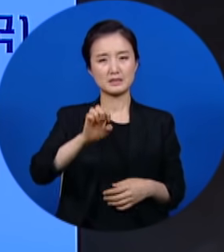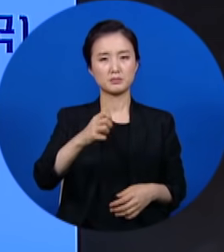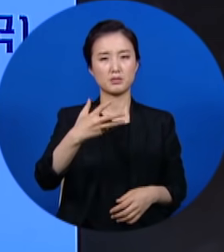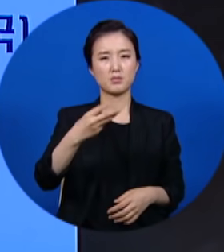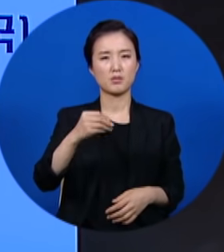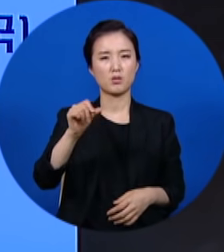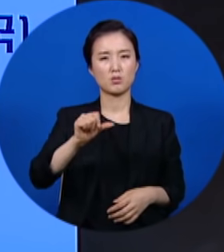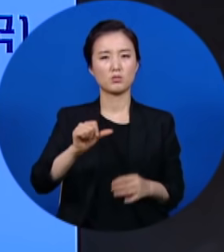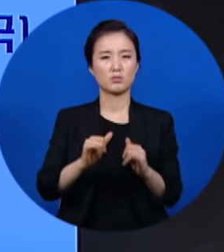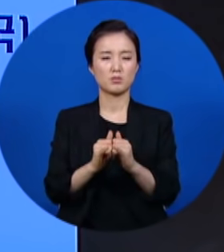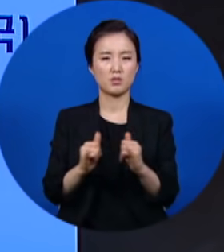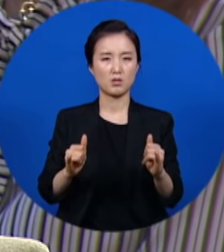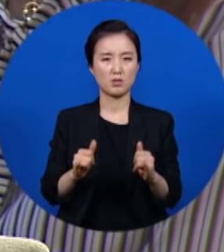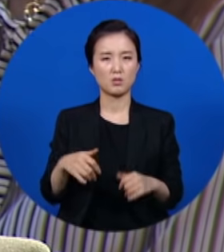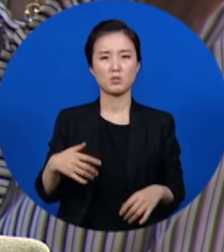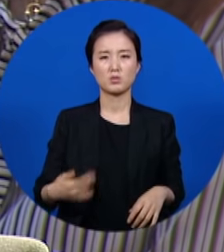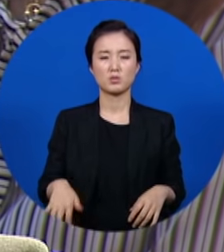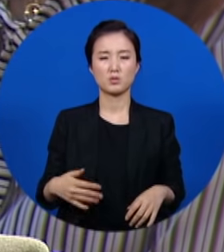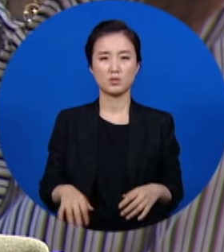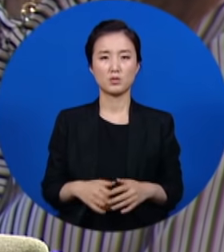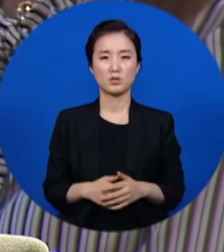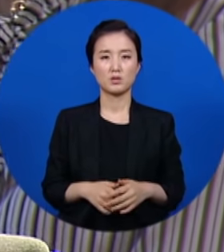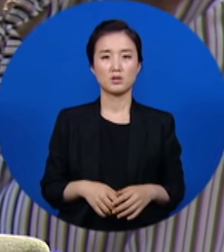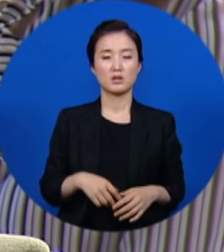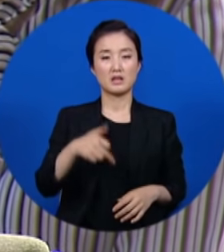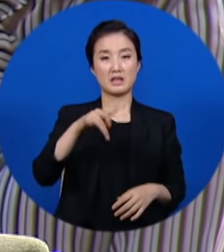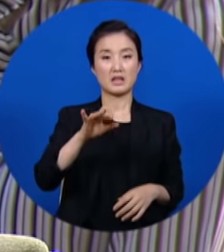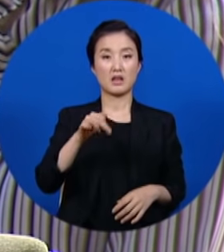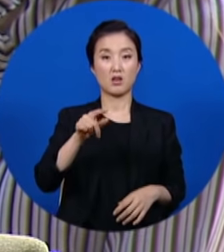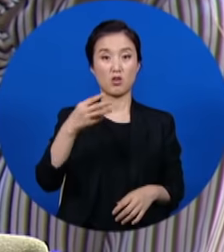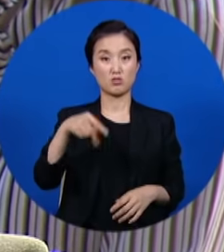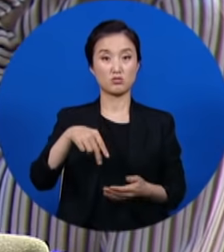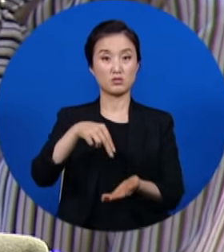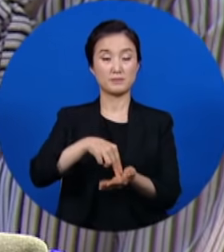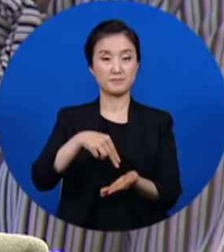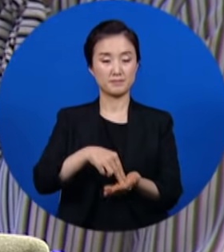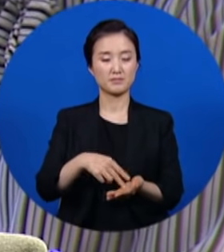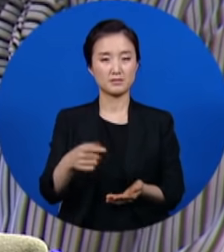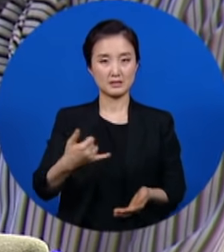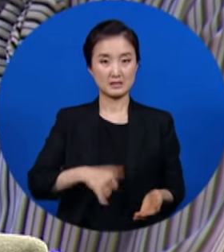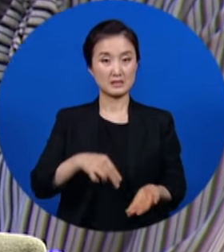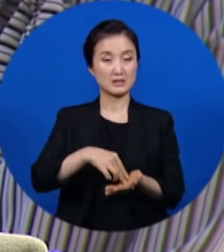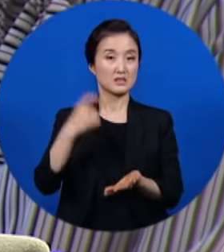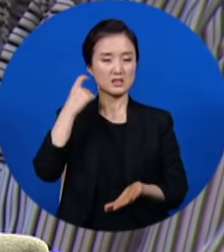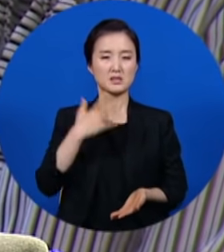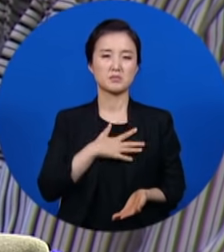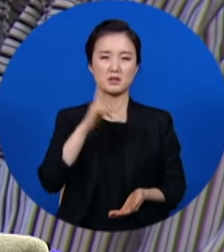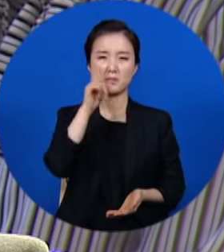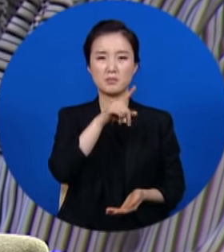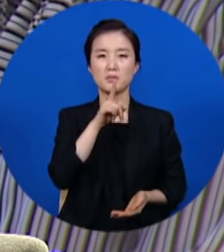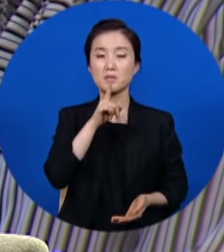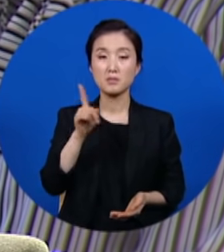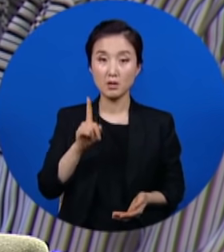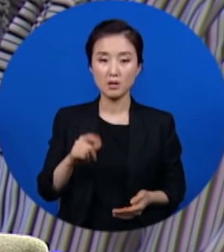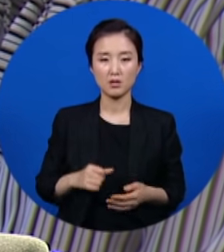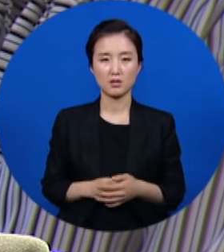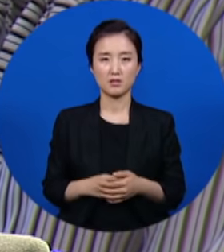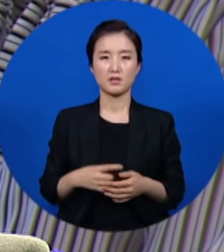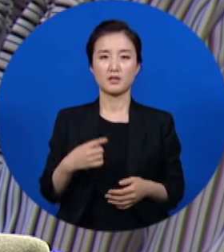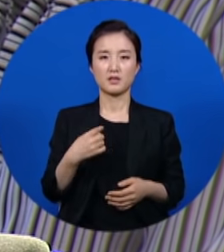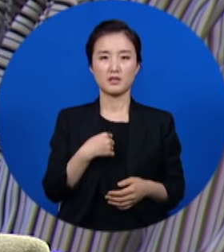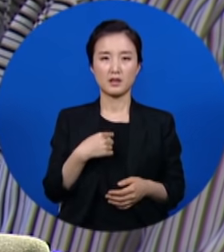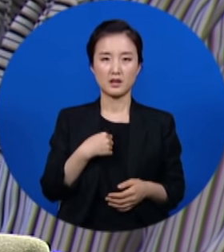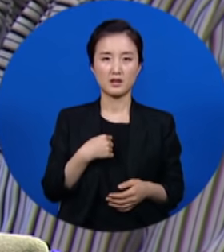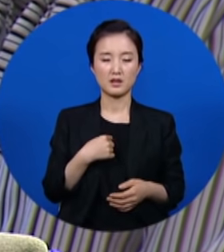있대요 근데 캥거루와 임할 들으며 열 받는 답니다 왜 평가로는 치 세 끼를 딱 일 년 보아